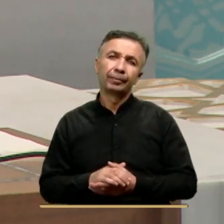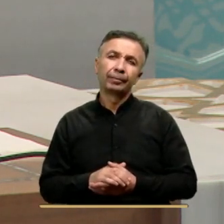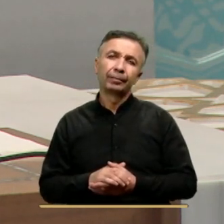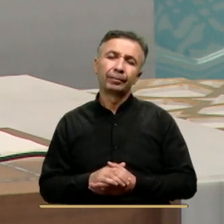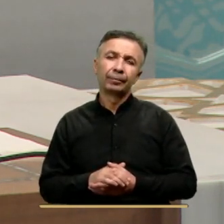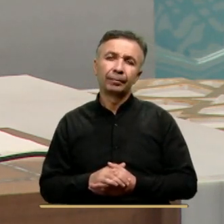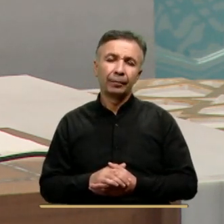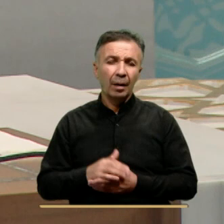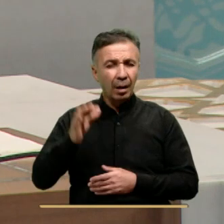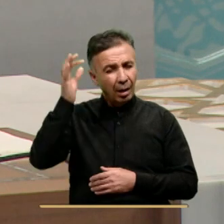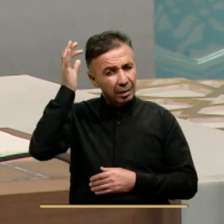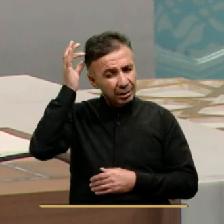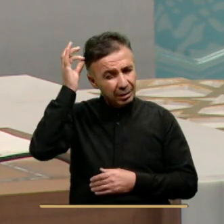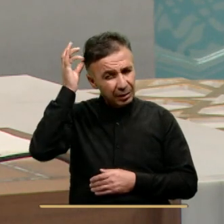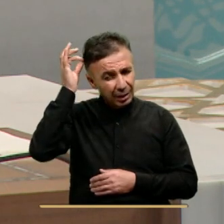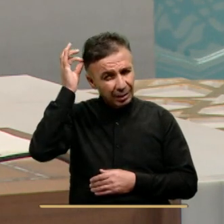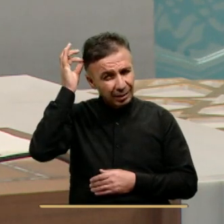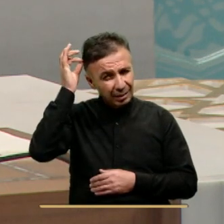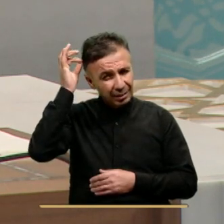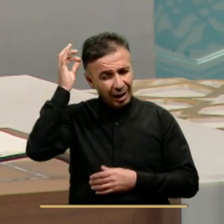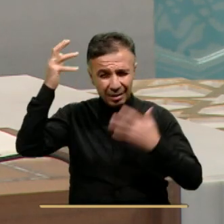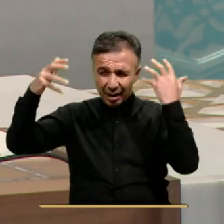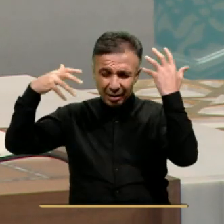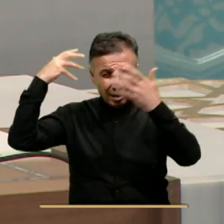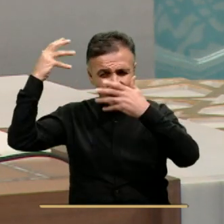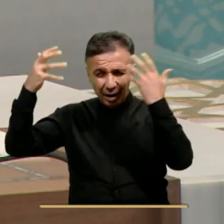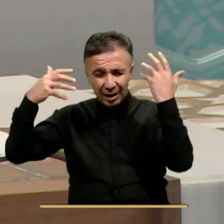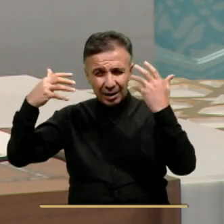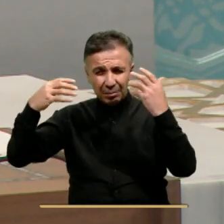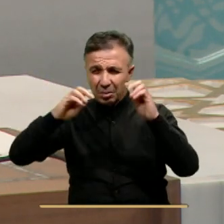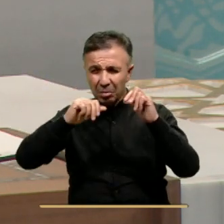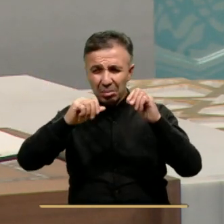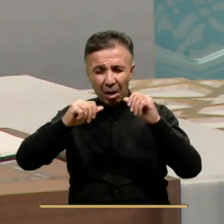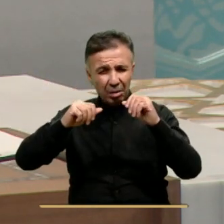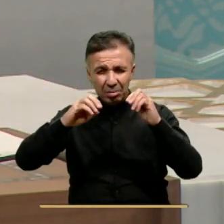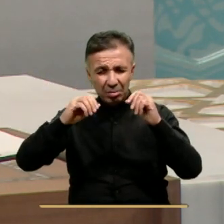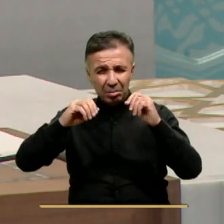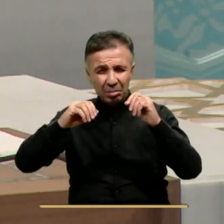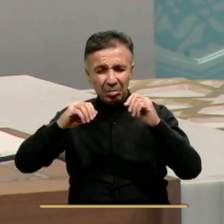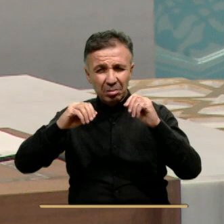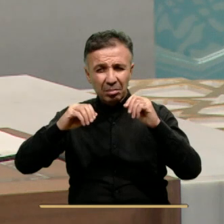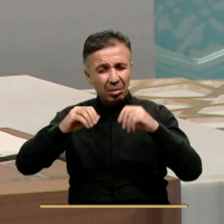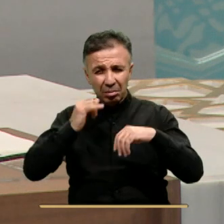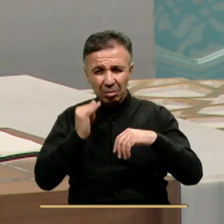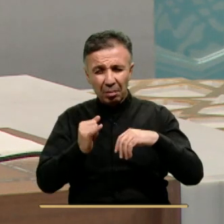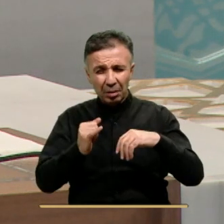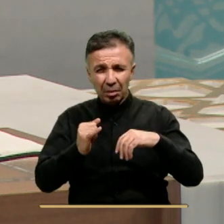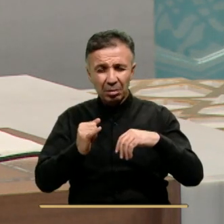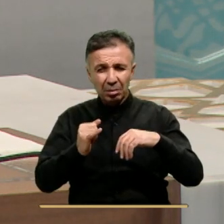saçları dağılmış toza toprağa bulanmış bir halde diyor ellerini açar semayı